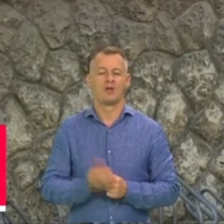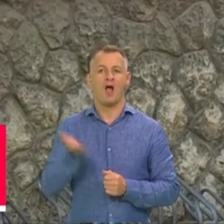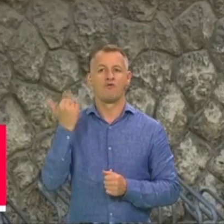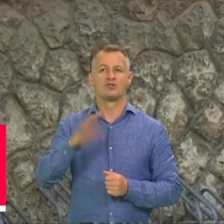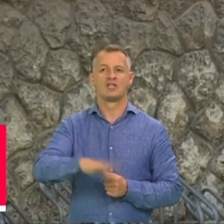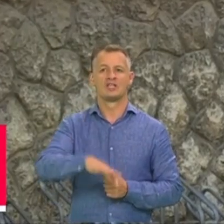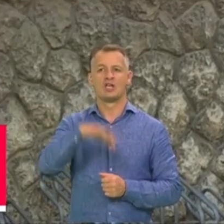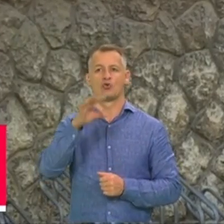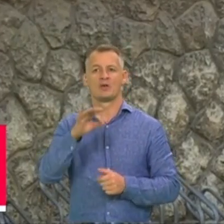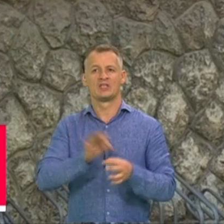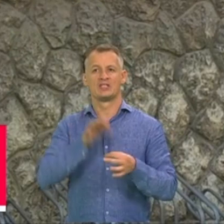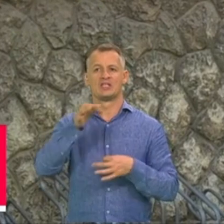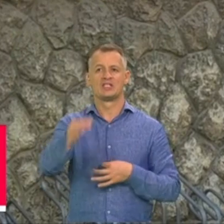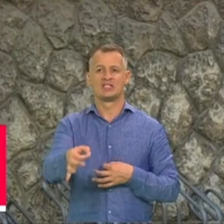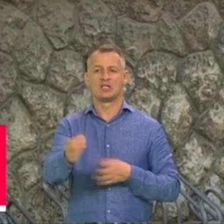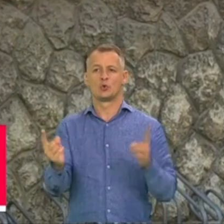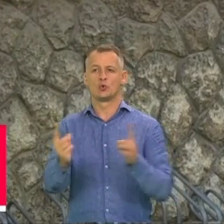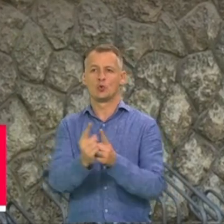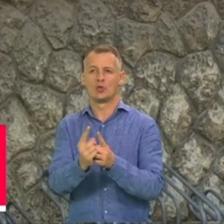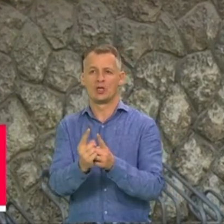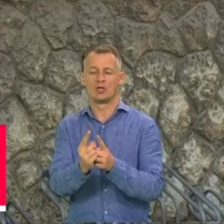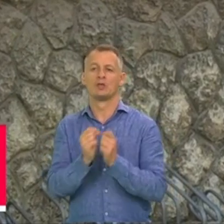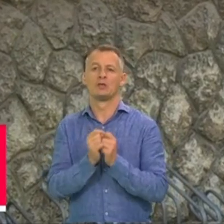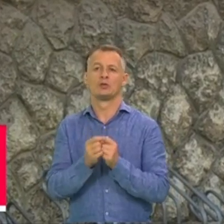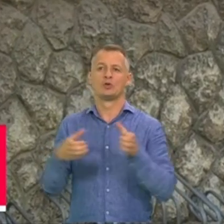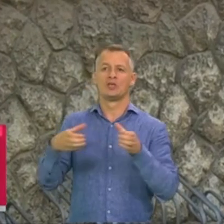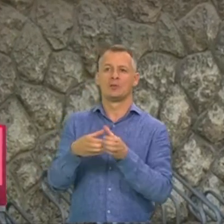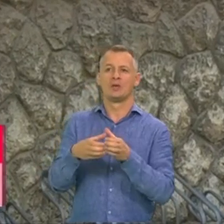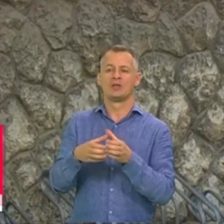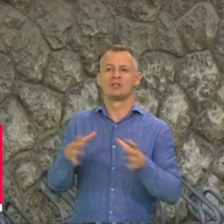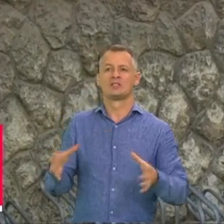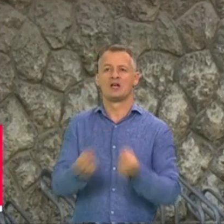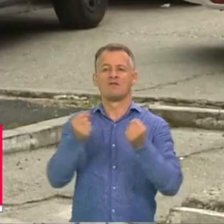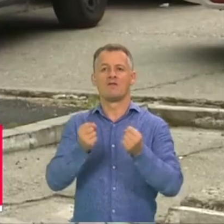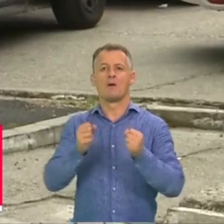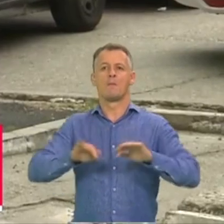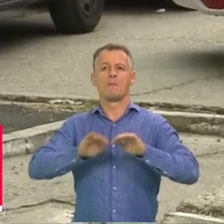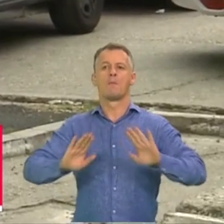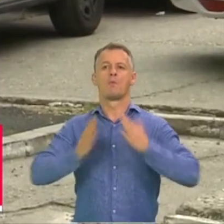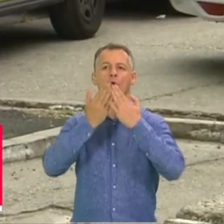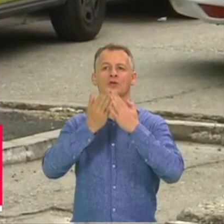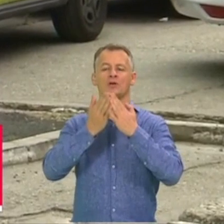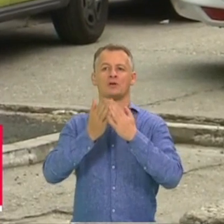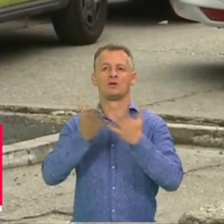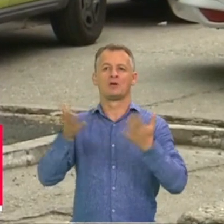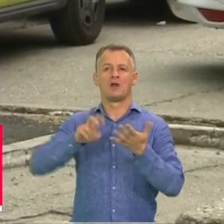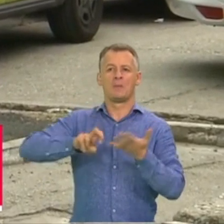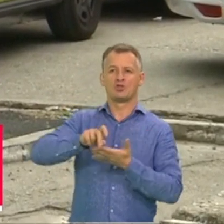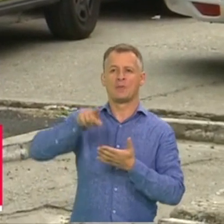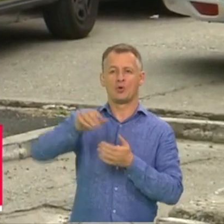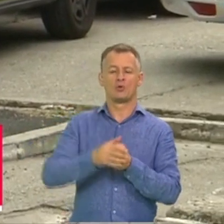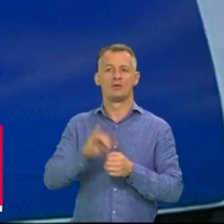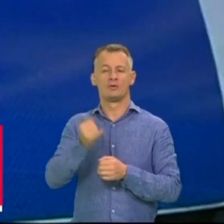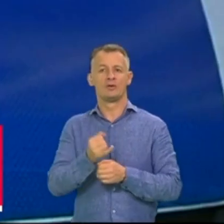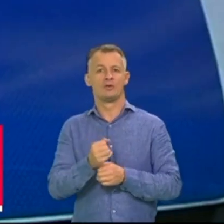descoperită la o distanță relativ scurtă de un echipaj de salvamont care patrula prin zonă. Biroul de investigații criminale din cadrul IPJ